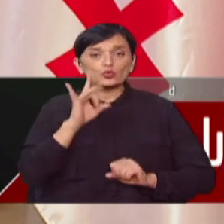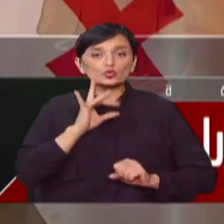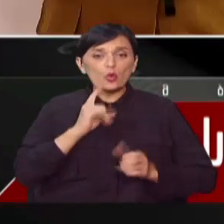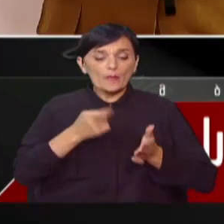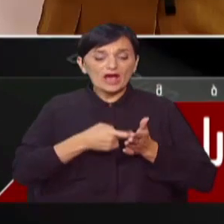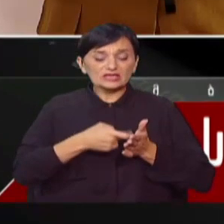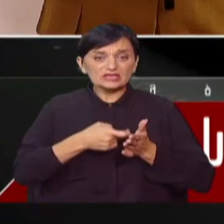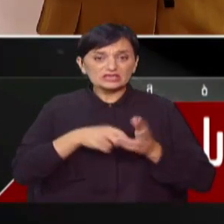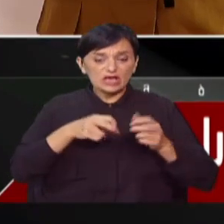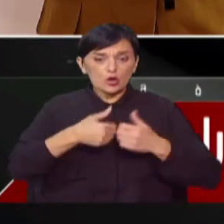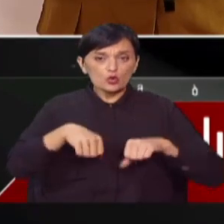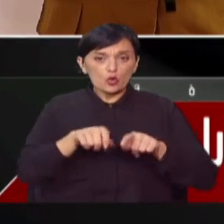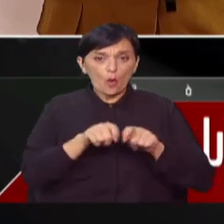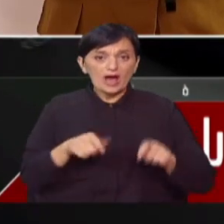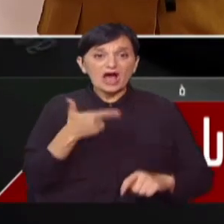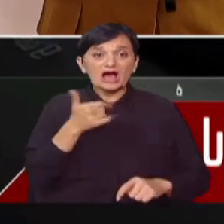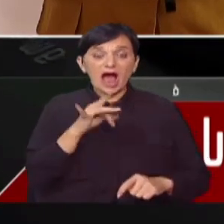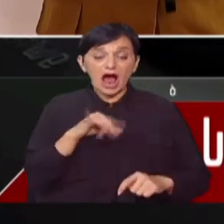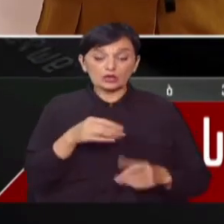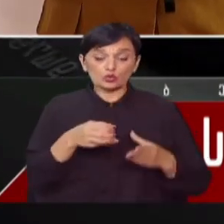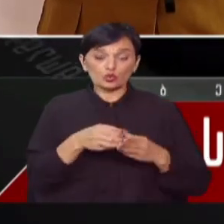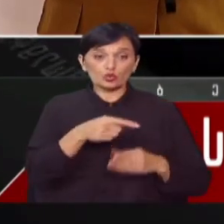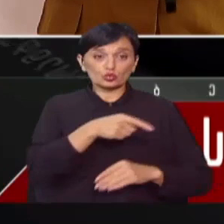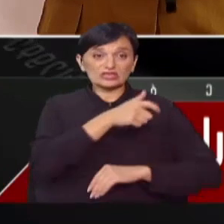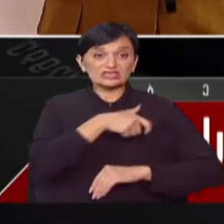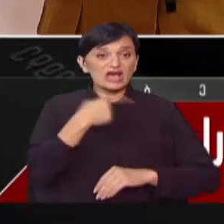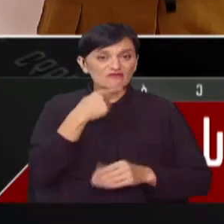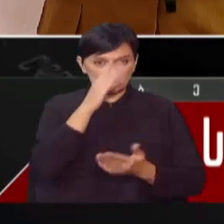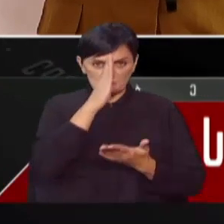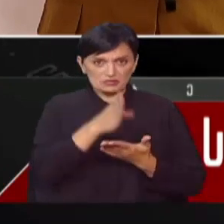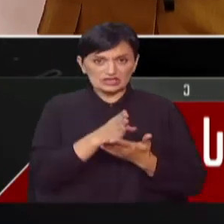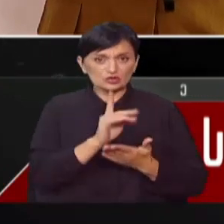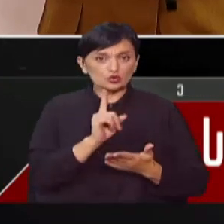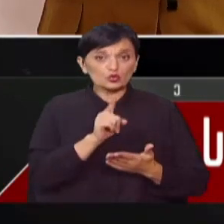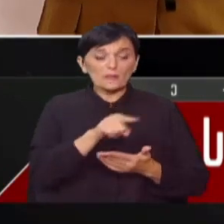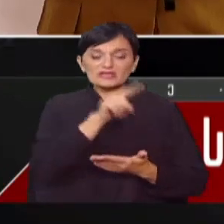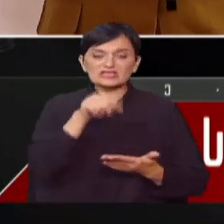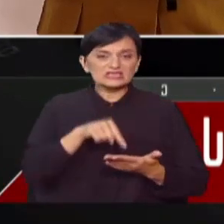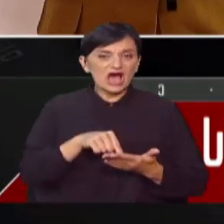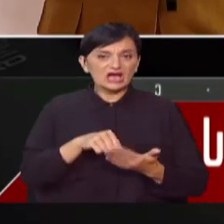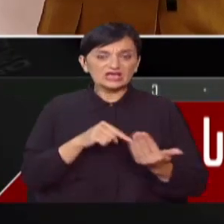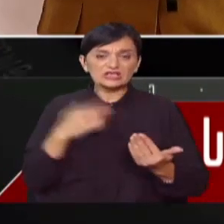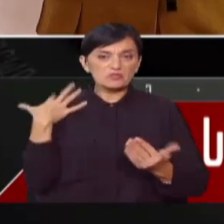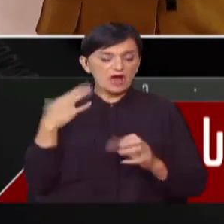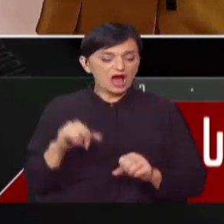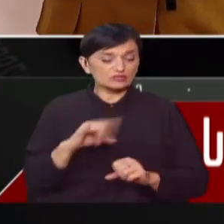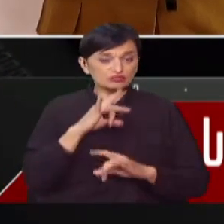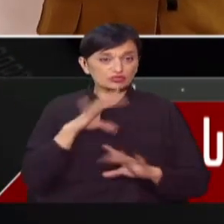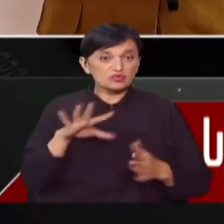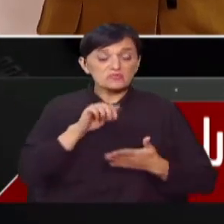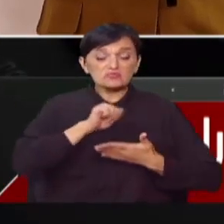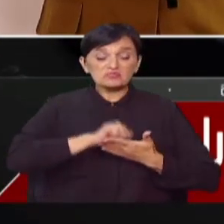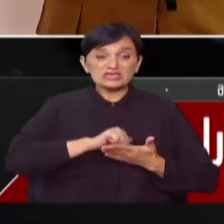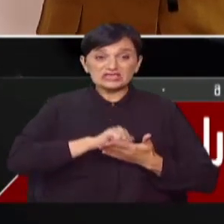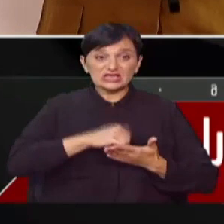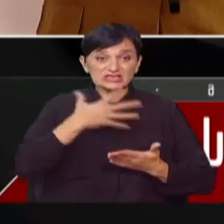საგამოძიებო კომისიის შექმნას. გიორგი გახარიას გუნდის წევრები ამბობენ პირდაპირ იმას, რომ ამ საკითხს მათი მხარდაჭერა არ ექნება. მიზეზად